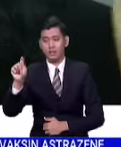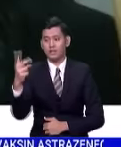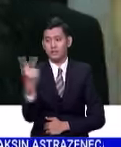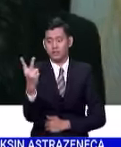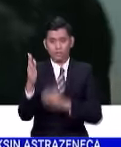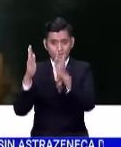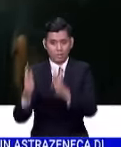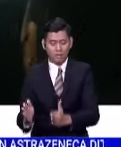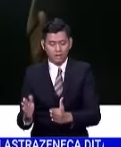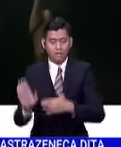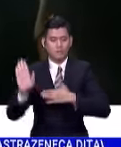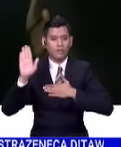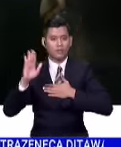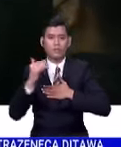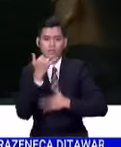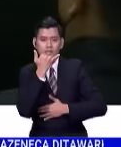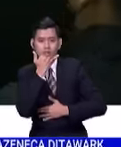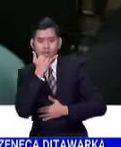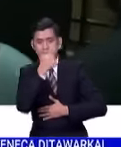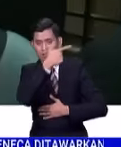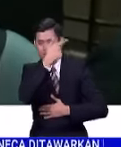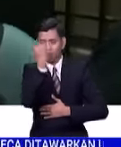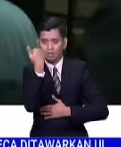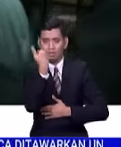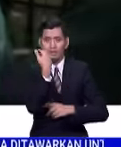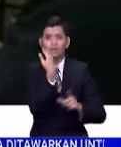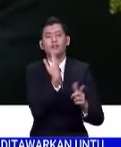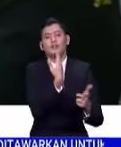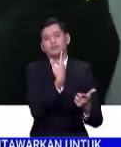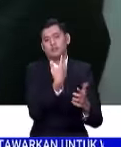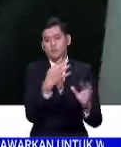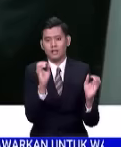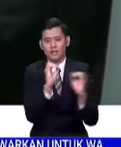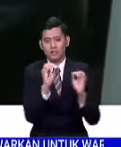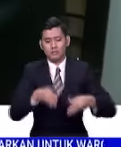atas pertuduhan gagal melaporkan pemberian sogokan masing-masing